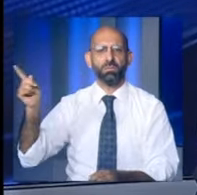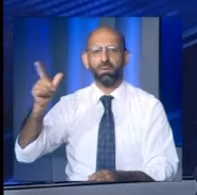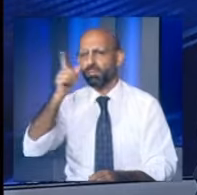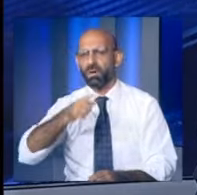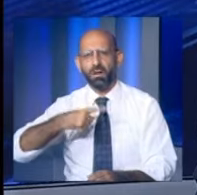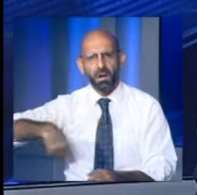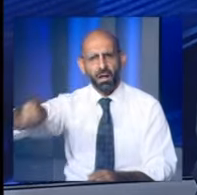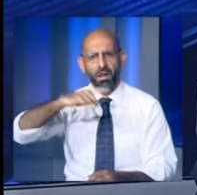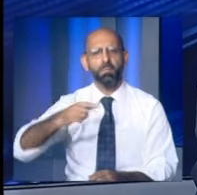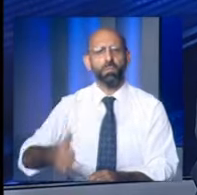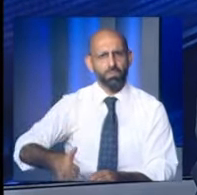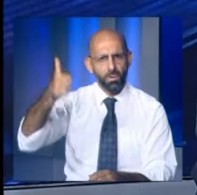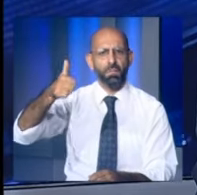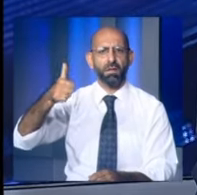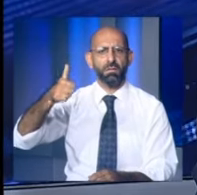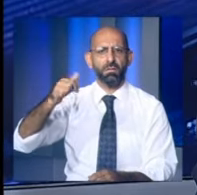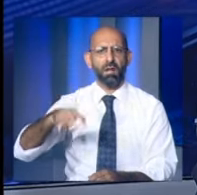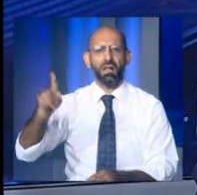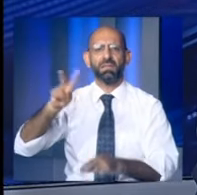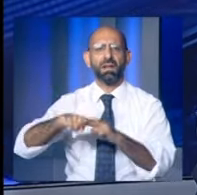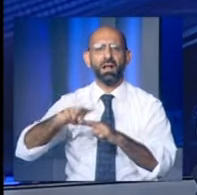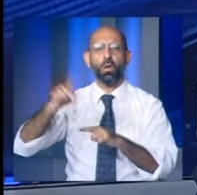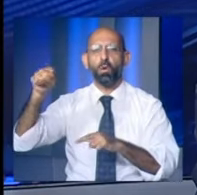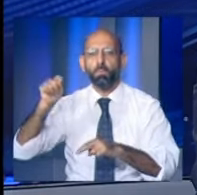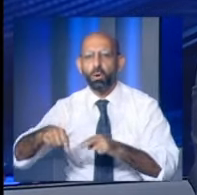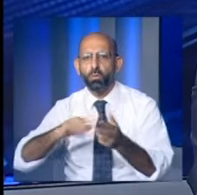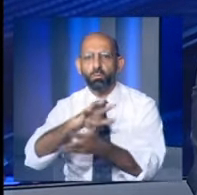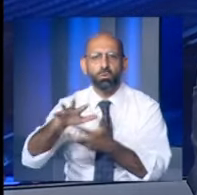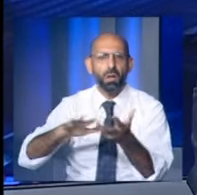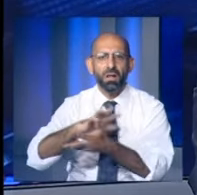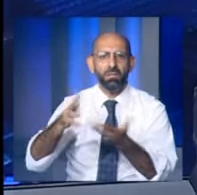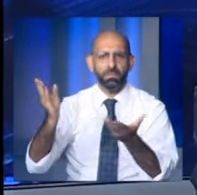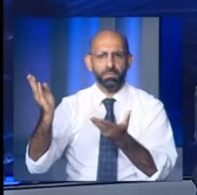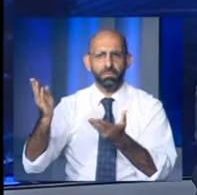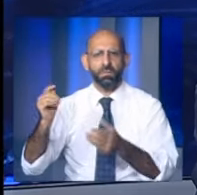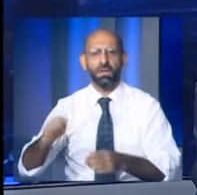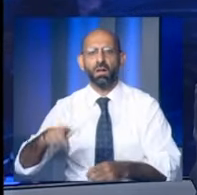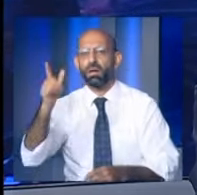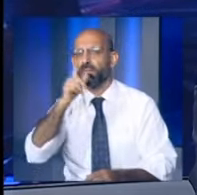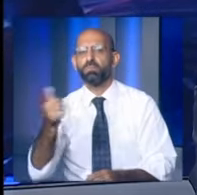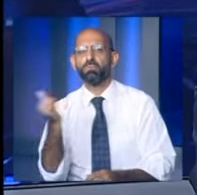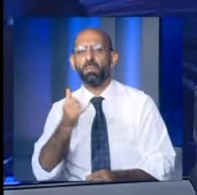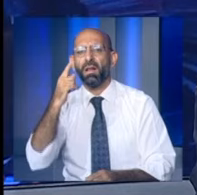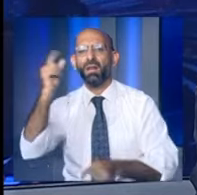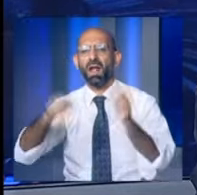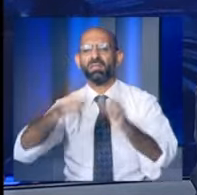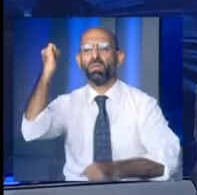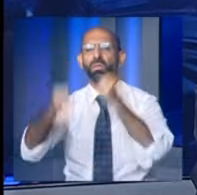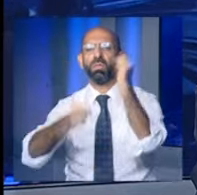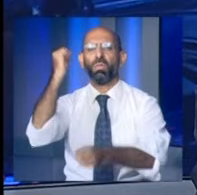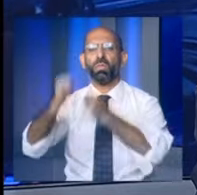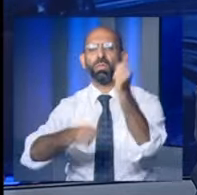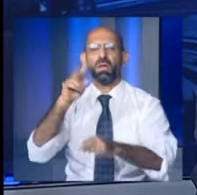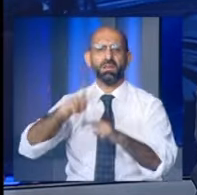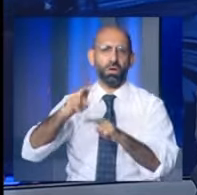سان تيريز الضاحية، أعلن أننا منتصرون والعدو تائه يبحث عن مخرج، إن المخرج هو بوقف العدوان على غزة